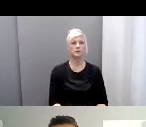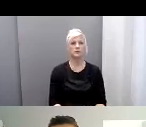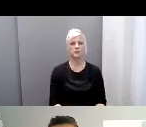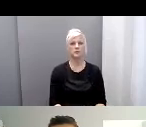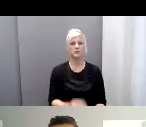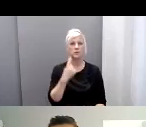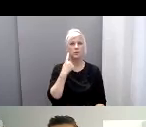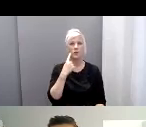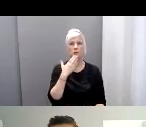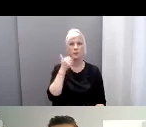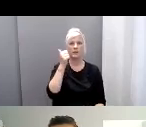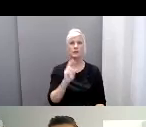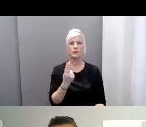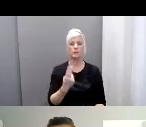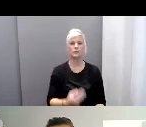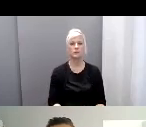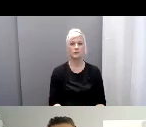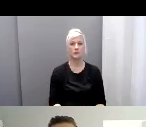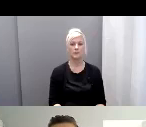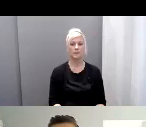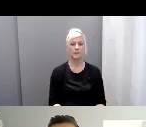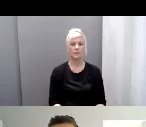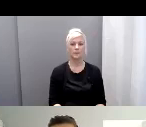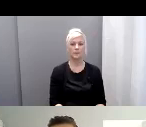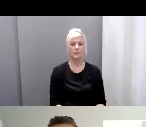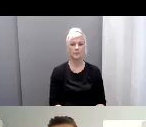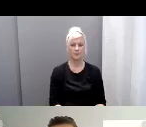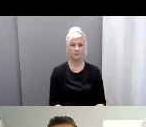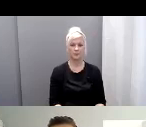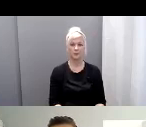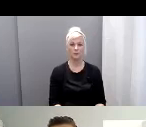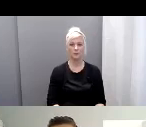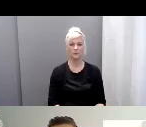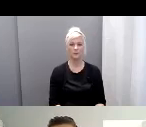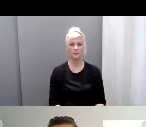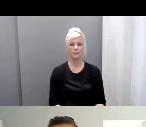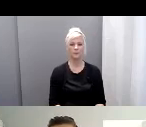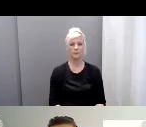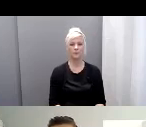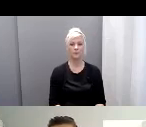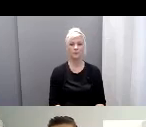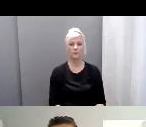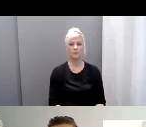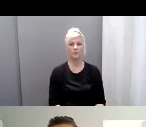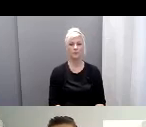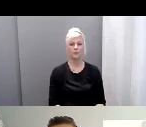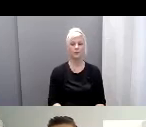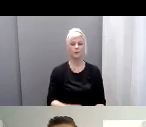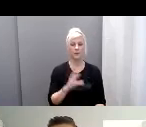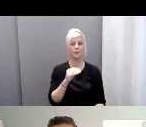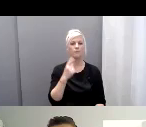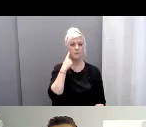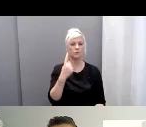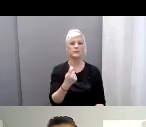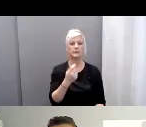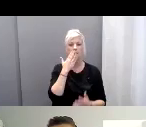Hörs det bättre nu? Nu har jag höjt till max. Nu hörs du lite bättre här hos mig i alla